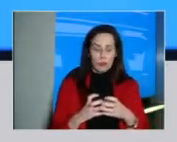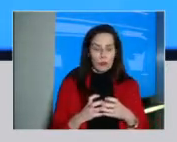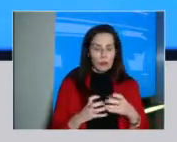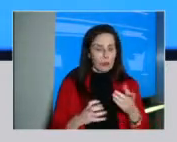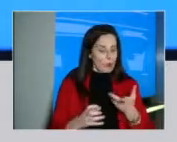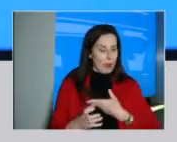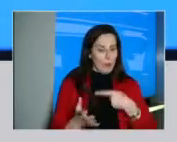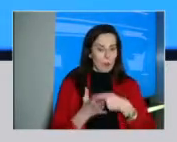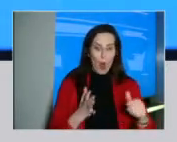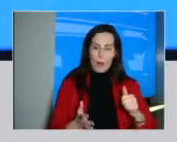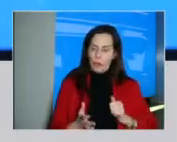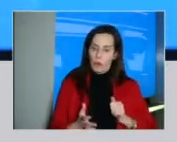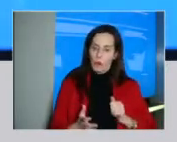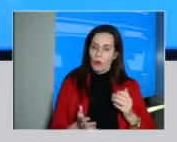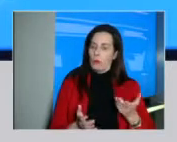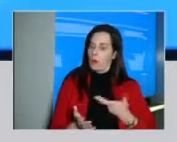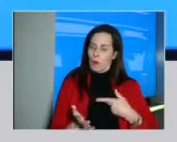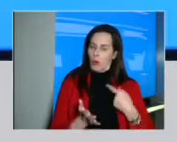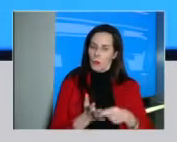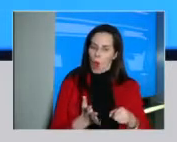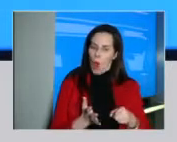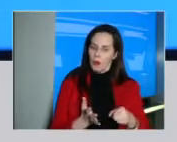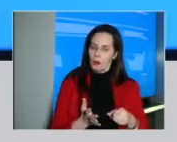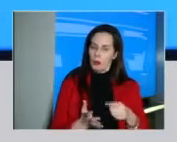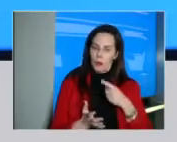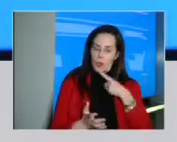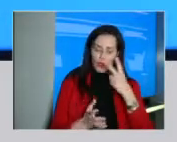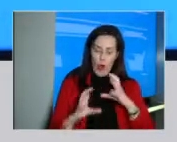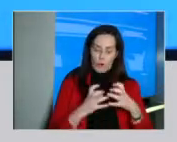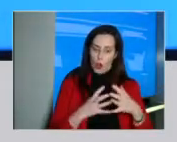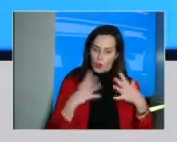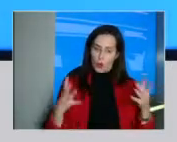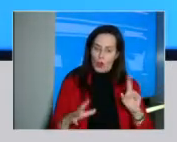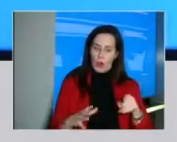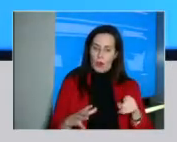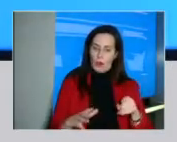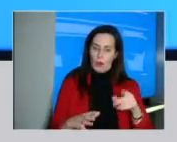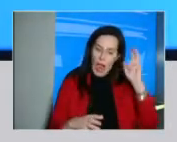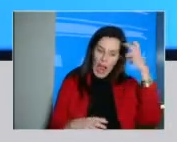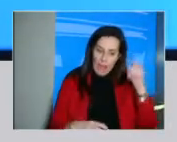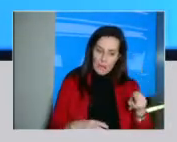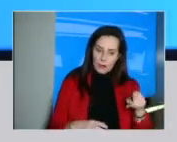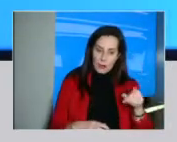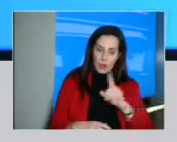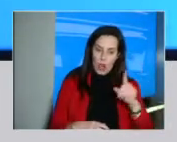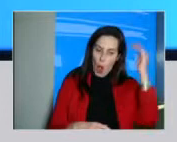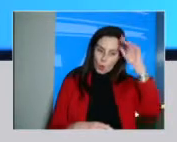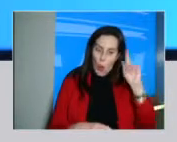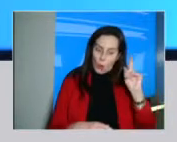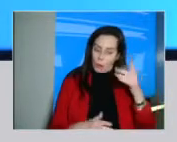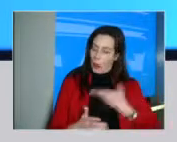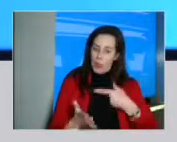ישראל שהן פטורות או מקבלות פטור תוך כדי. מדברים על שתי קבוצות גדולות שאנחנו מכירים, הערבים שהם לא דרוזים,